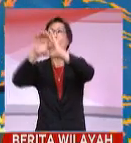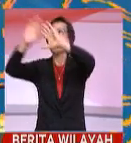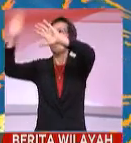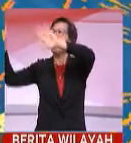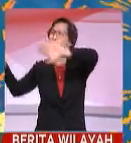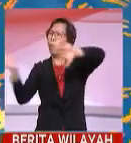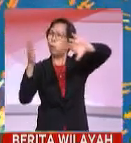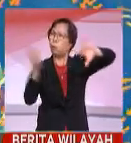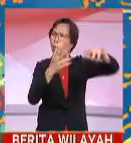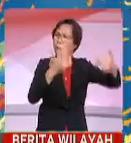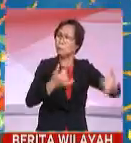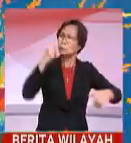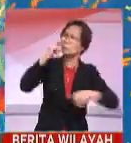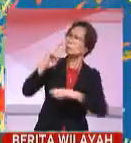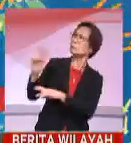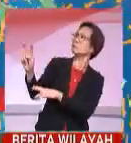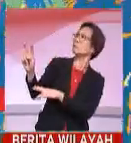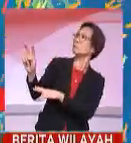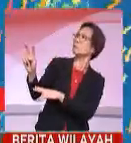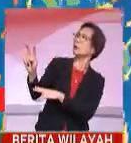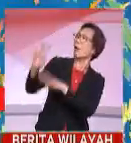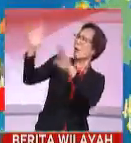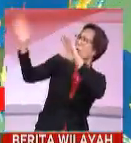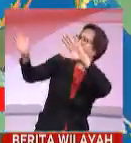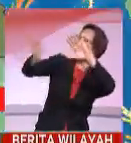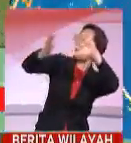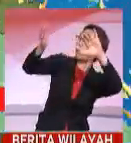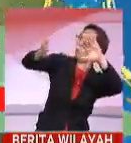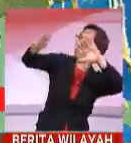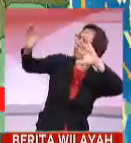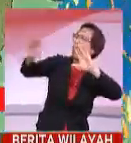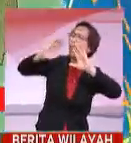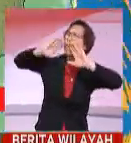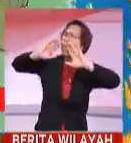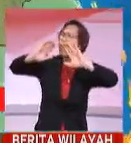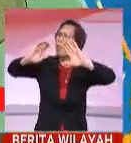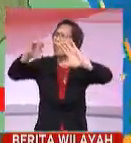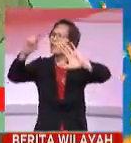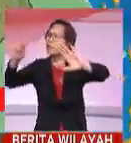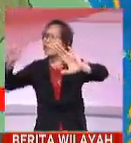semasa. Dapat diperhatikan ketika ini angin masih lagi bertiup dari timur laut